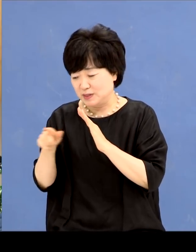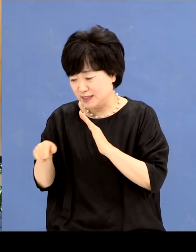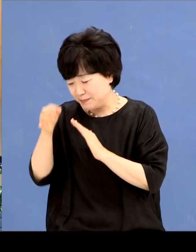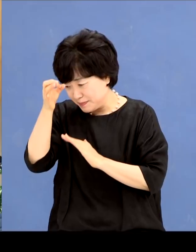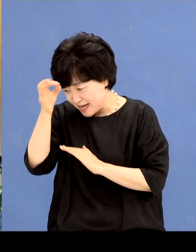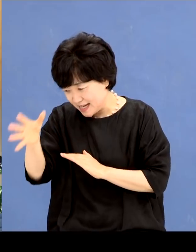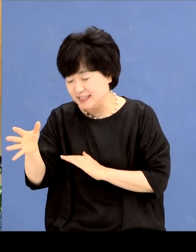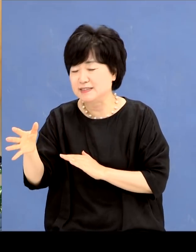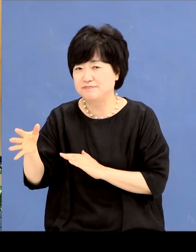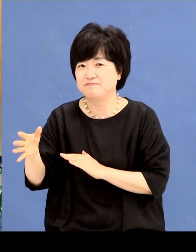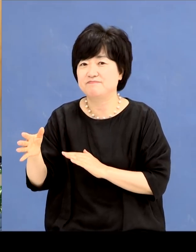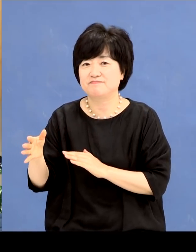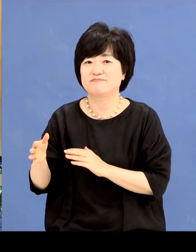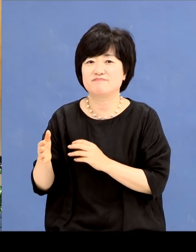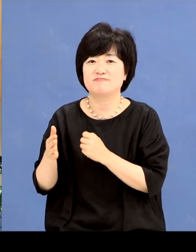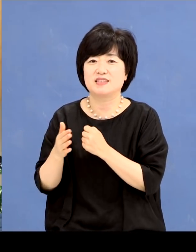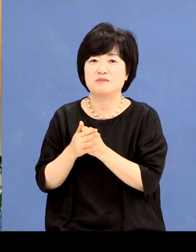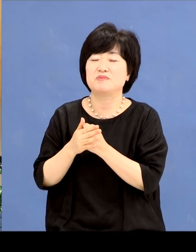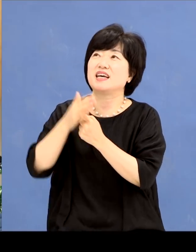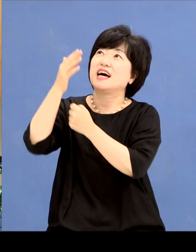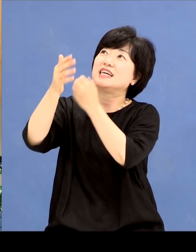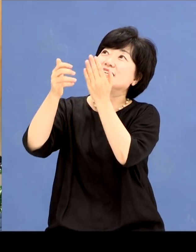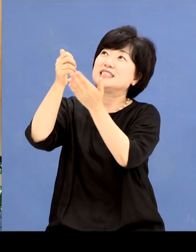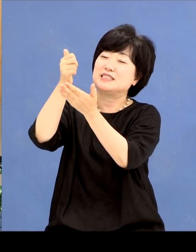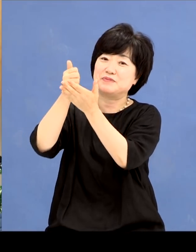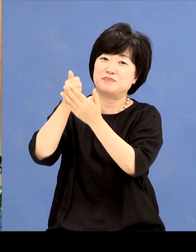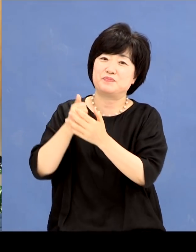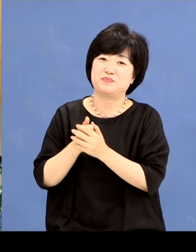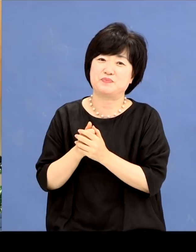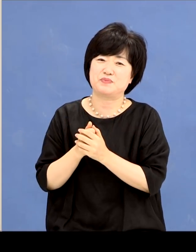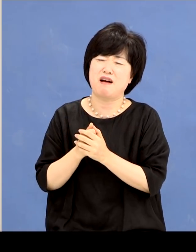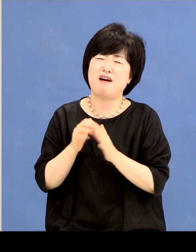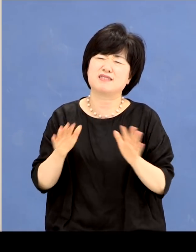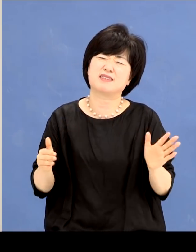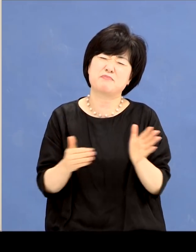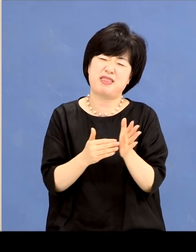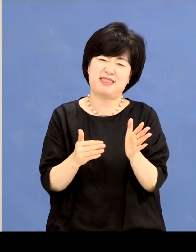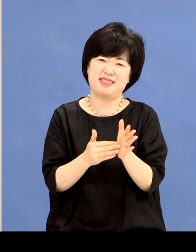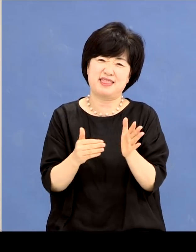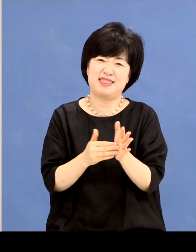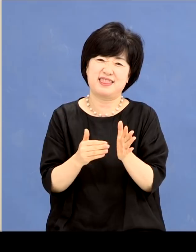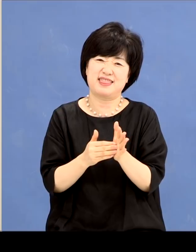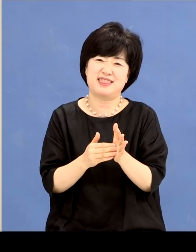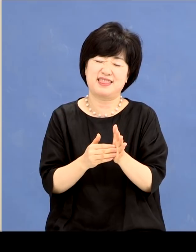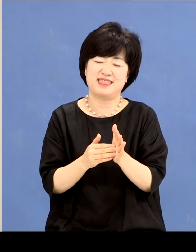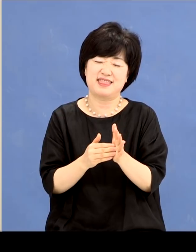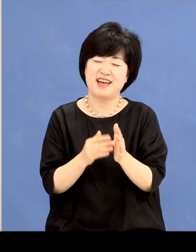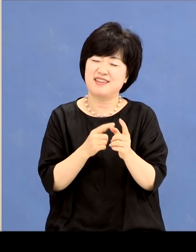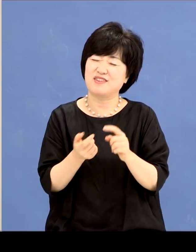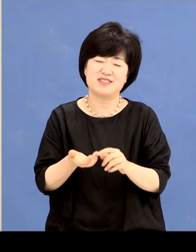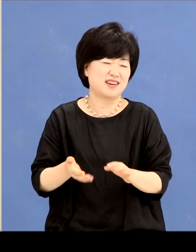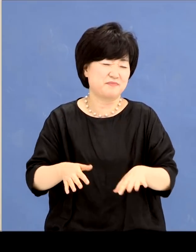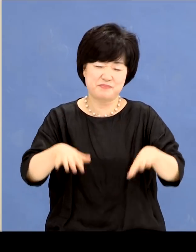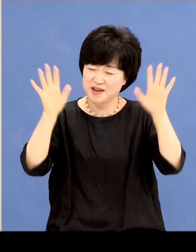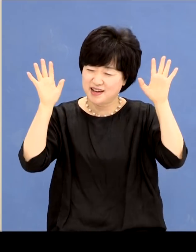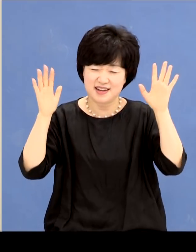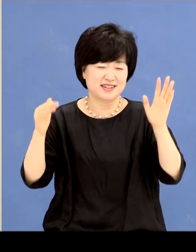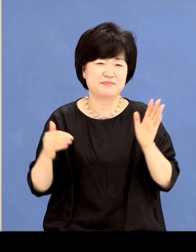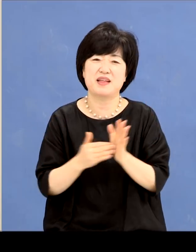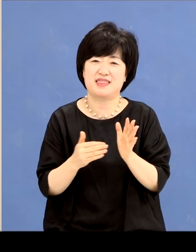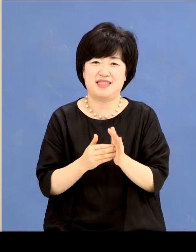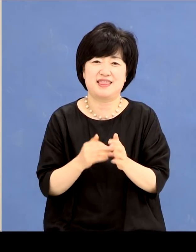미안하기도 했어요 아내한테. 네. 그러면서 제가 하나님께 하나님 도저히 못하겠습니다. 어. 이제 그만해야겠습니다.